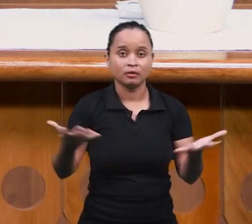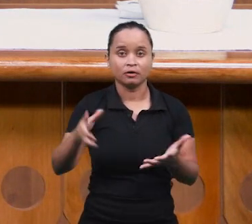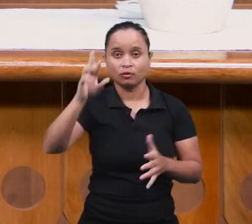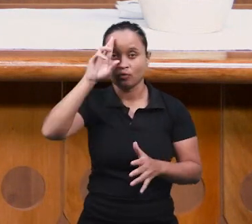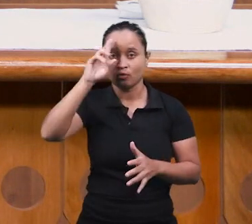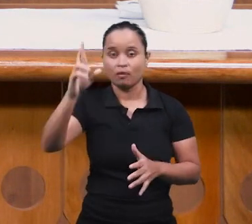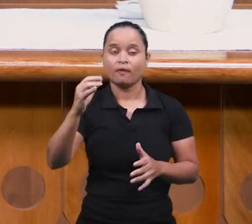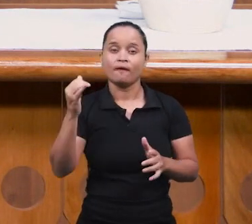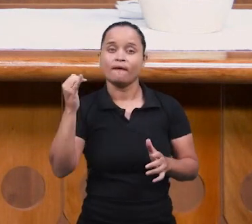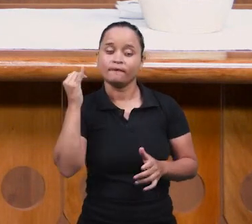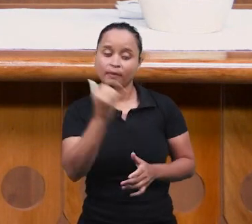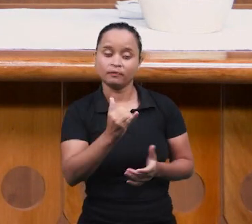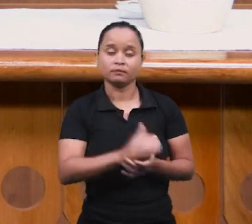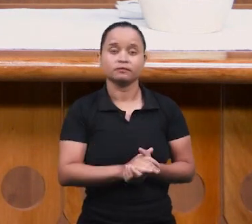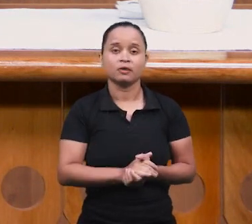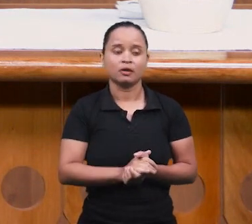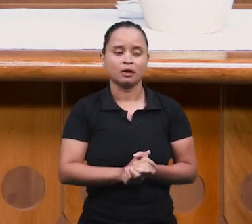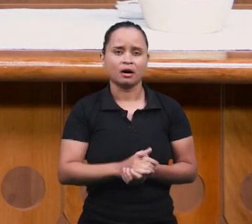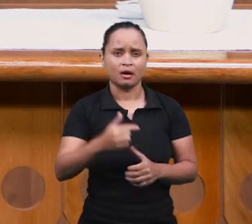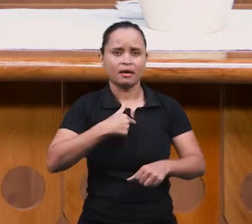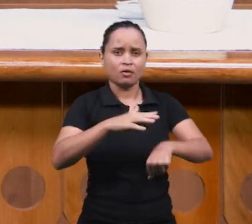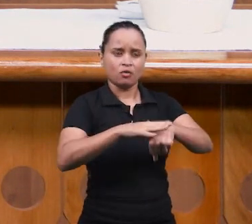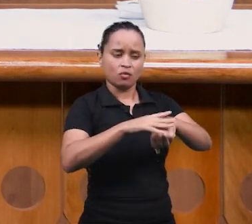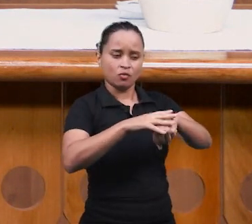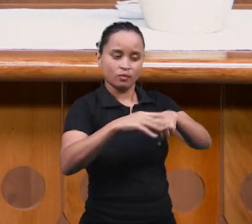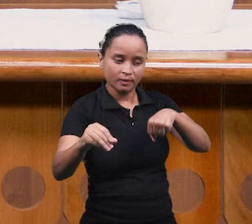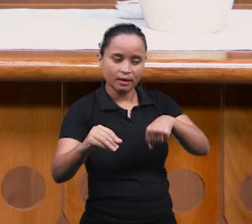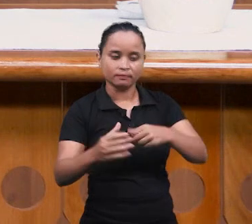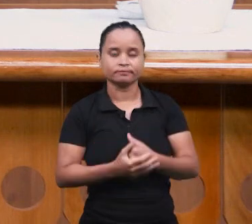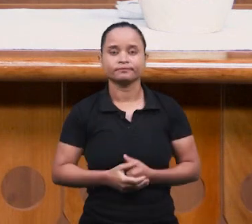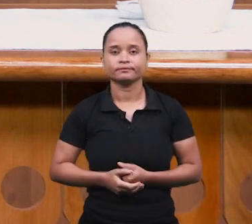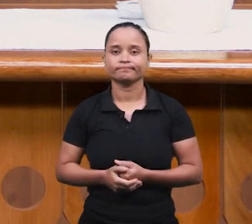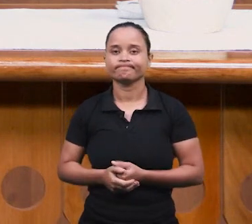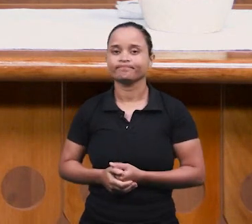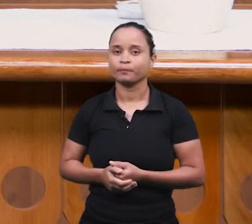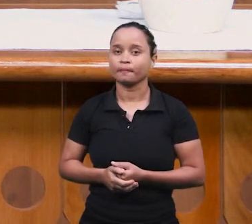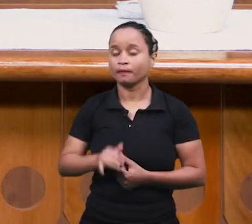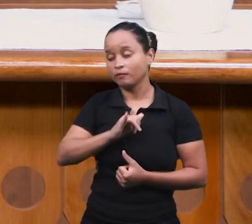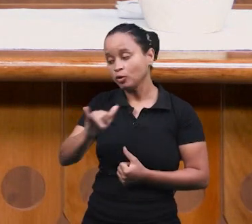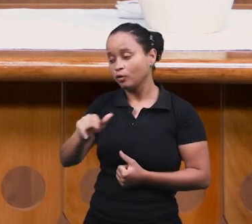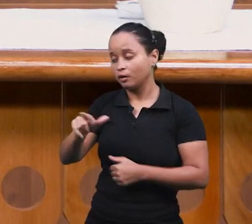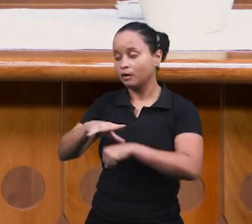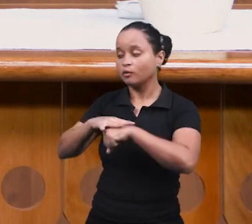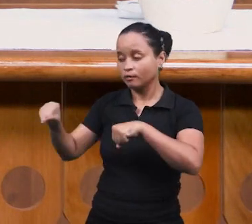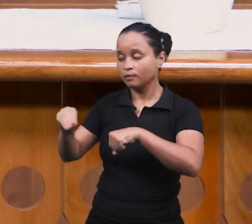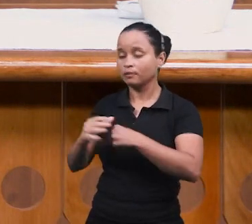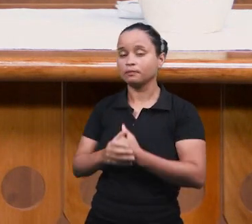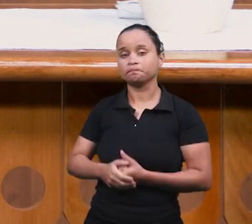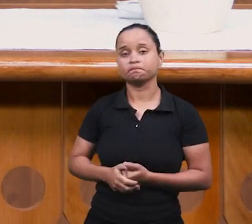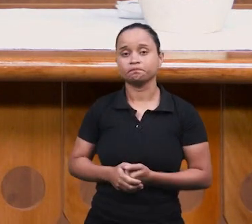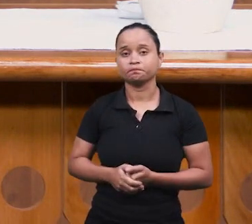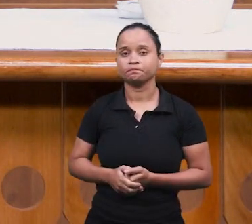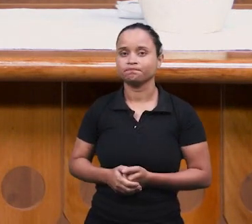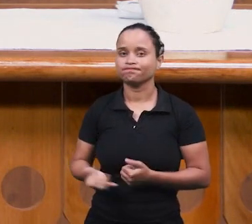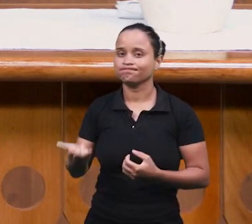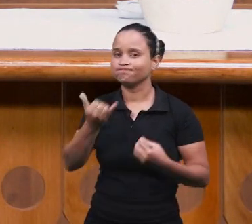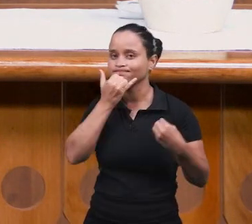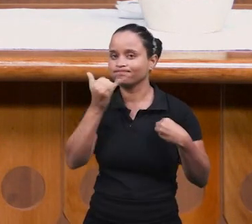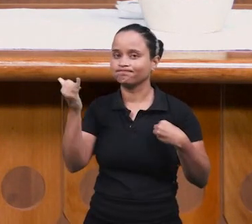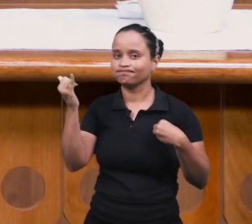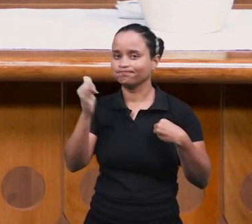travers d'Ésaïe et Ézéchias, c'est dit, je vais te guérir. Loué soit le nom du Seigneur. C'est le pardon des